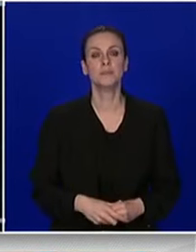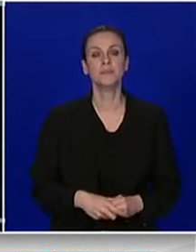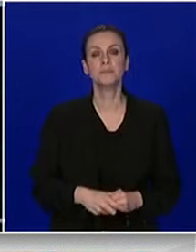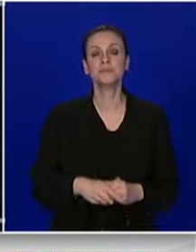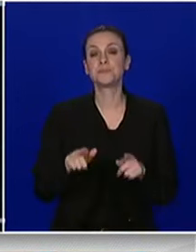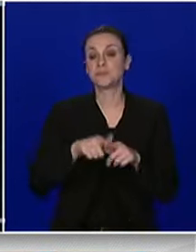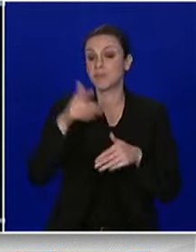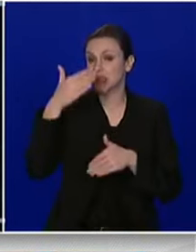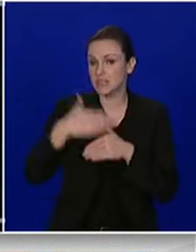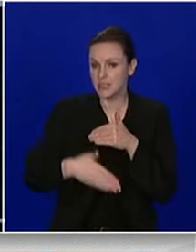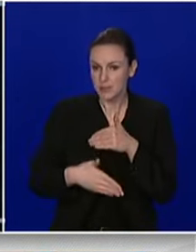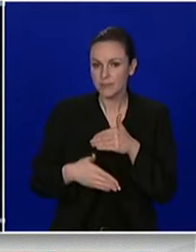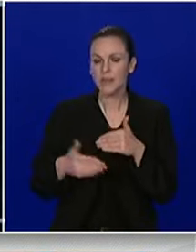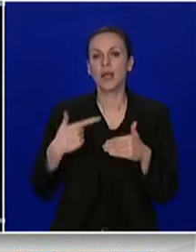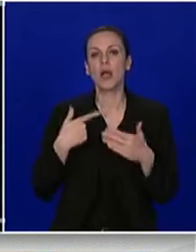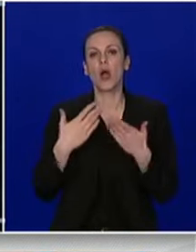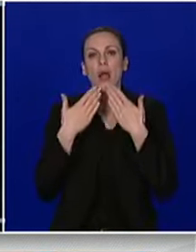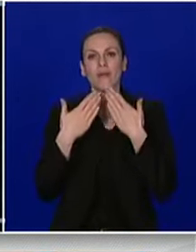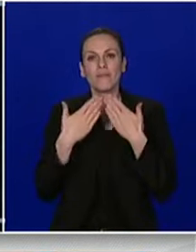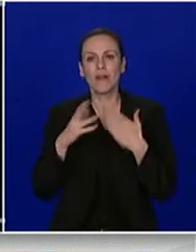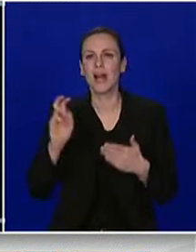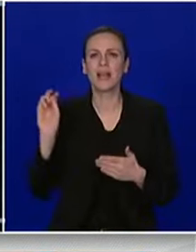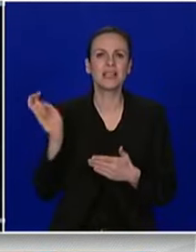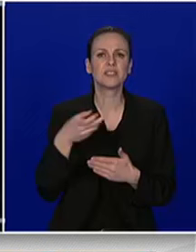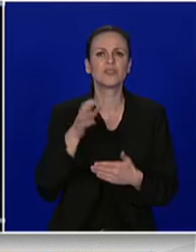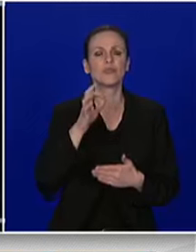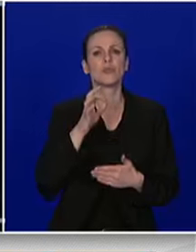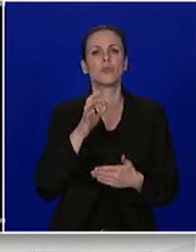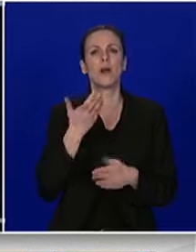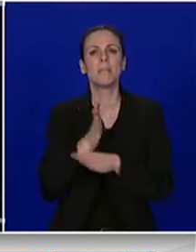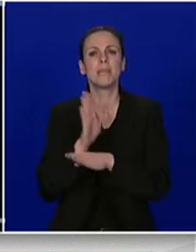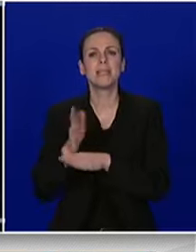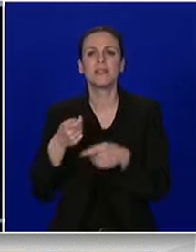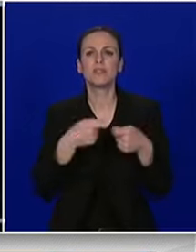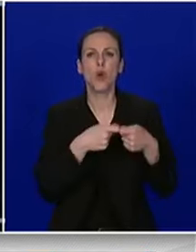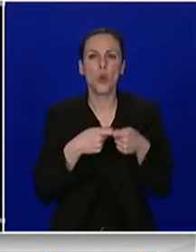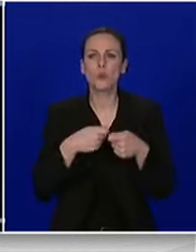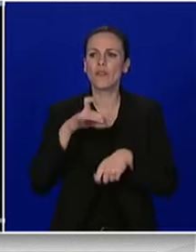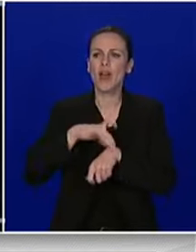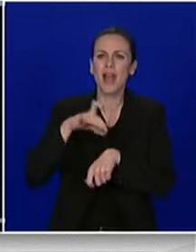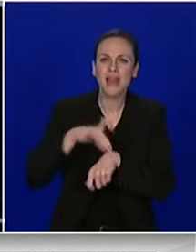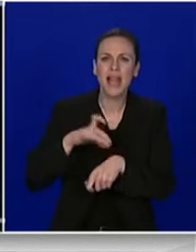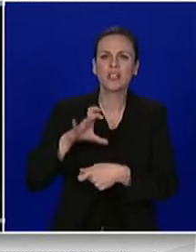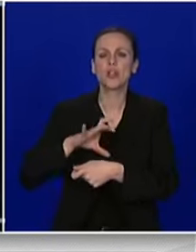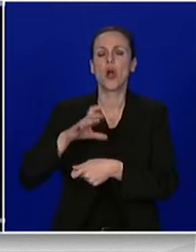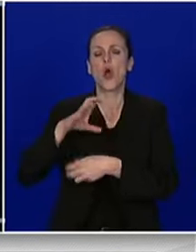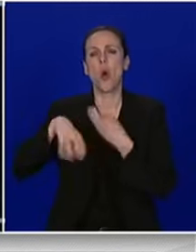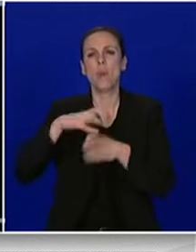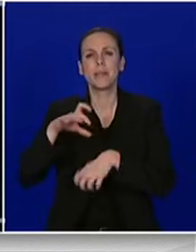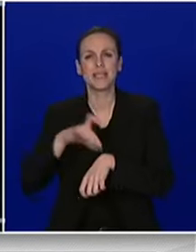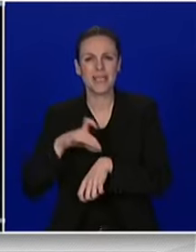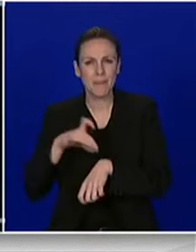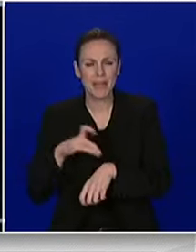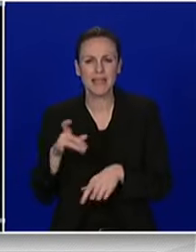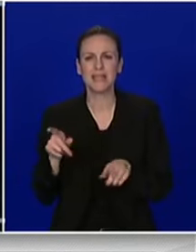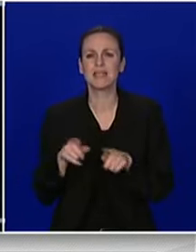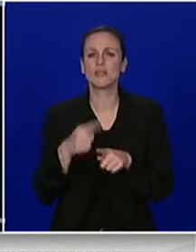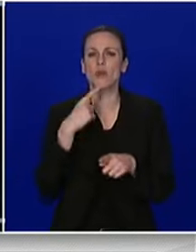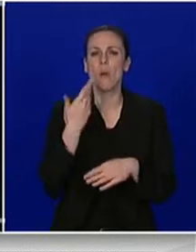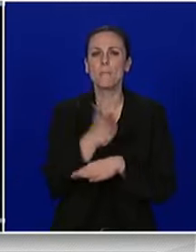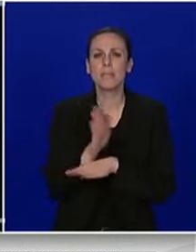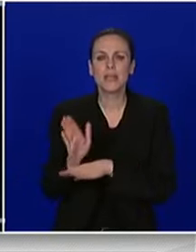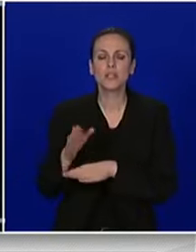bih zahvalio svim predstavnicima udruga liječnika obiteljske medicine, zatim